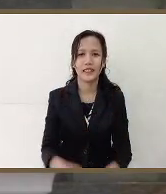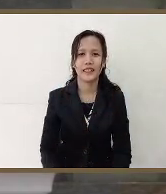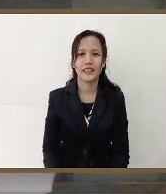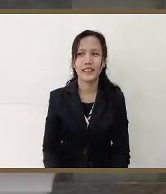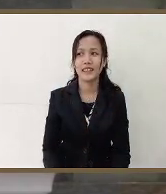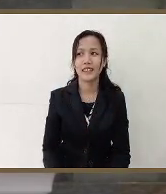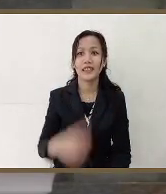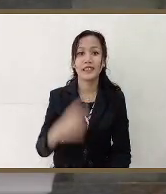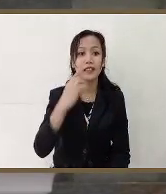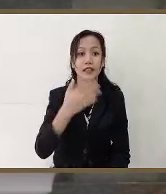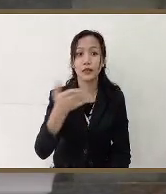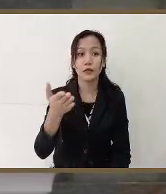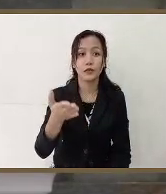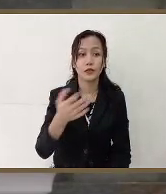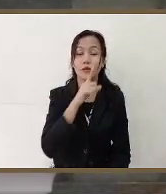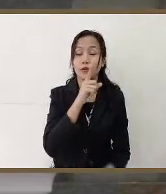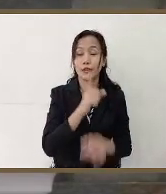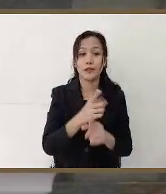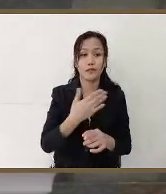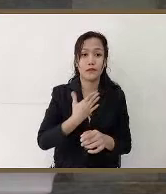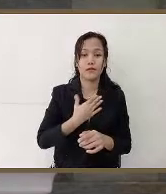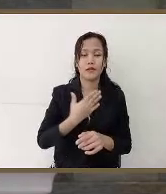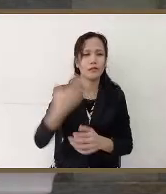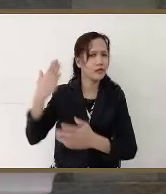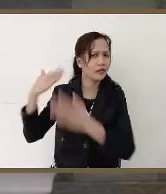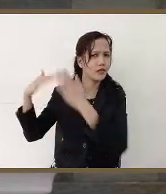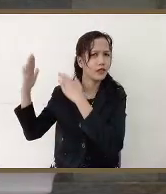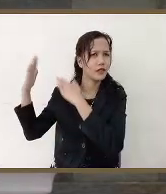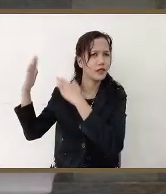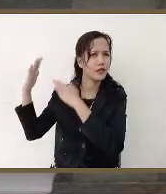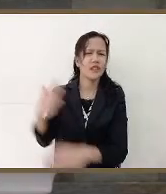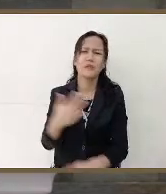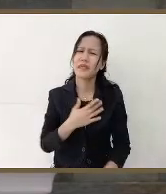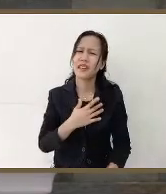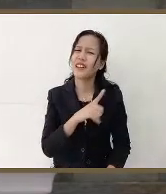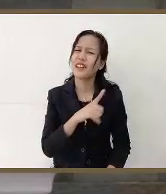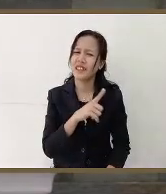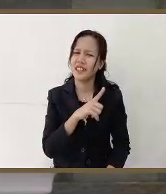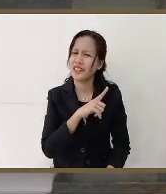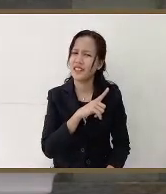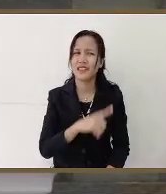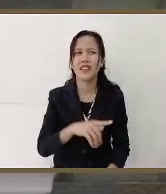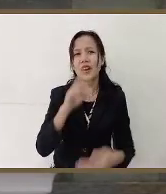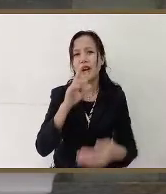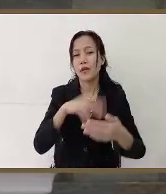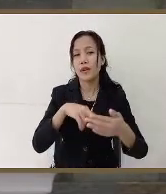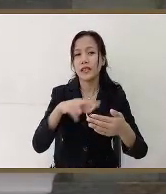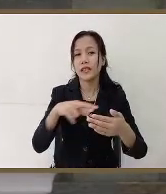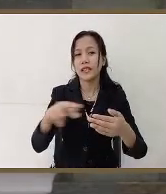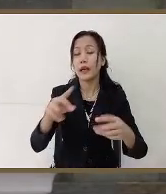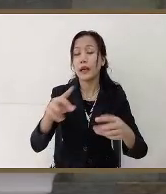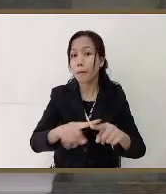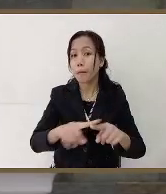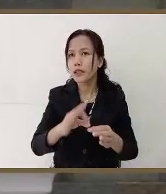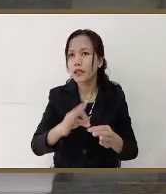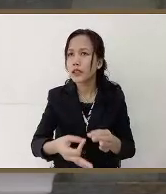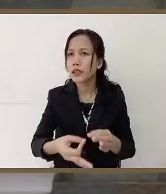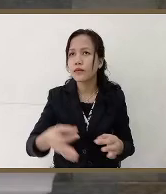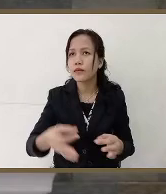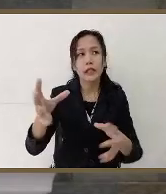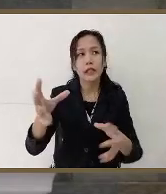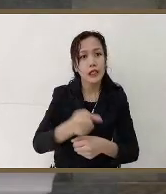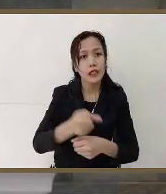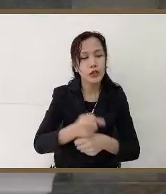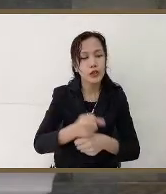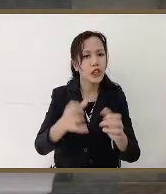admittedly, ako po ay talagang tinatamad po talaga pagdating sa pagbabasa niyan eh. Pero pag nakuha mo na yung buong istorya, yung